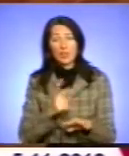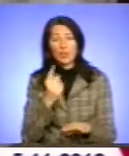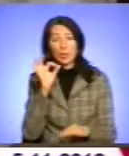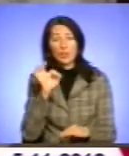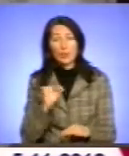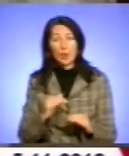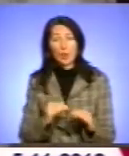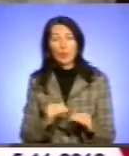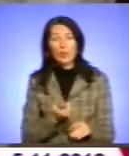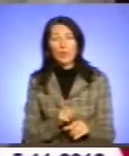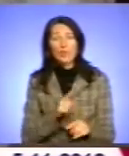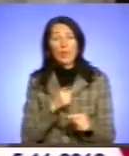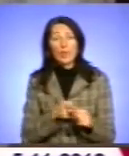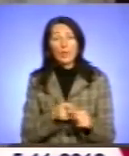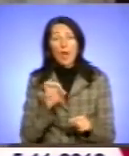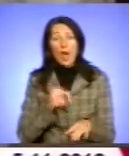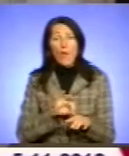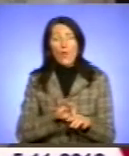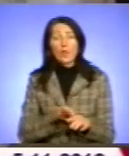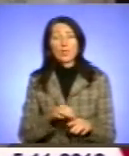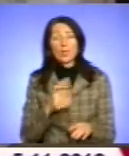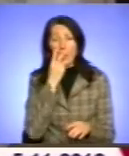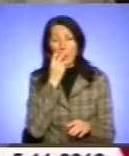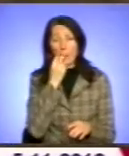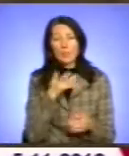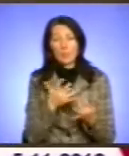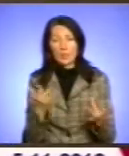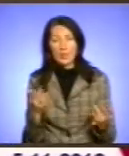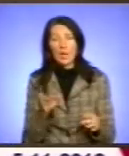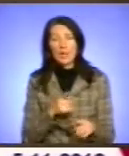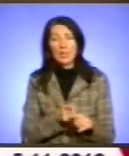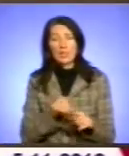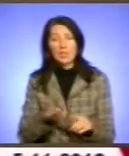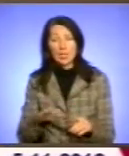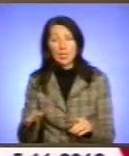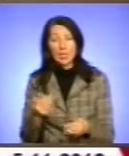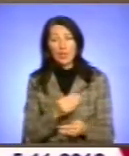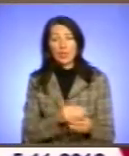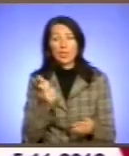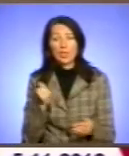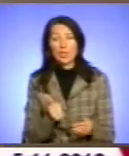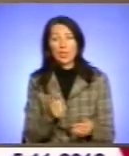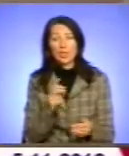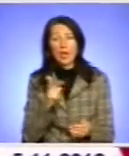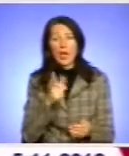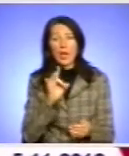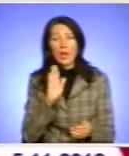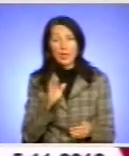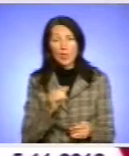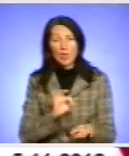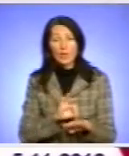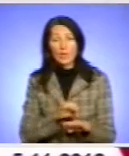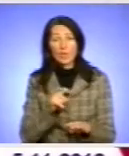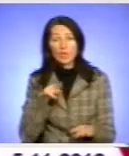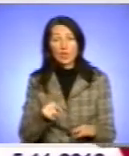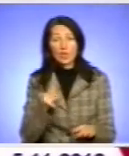1%. Більша половина хворих на гострі респіраторні вірусні захворювання – діти. За останній тиждень ГРВІ підхопила 1131